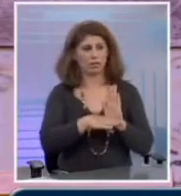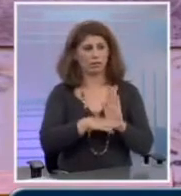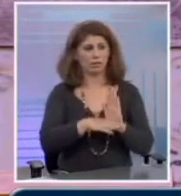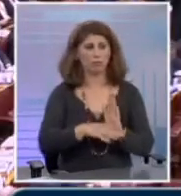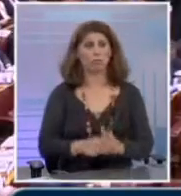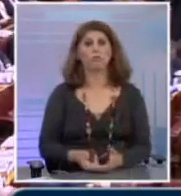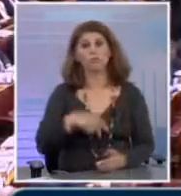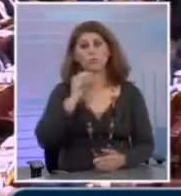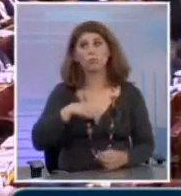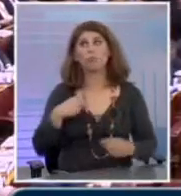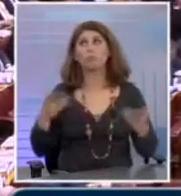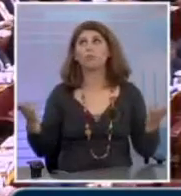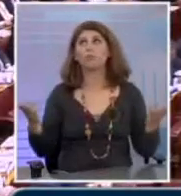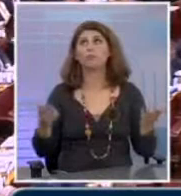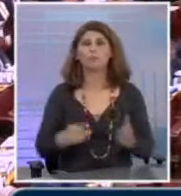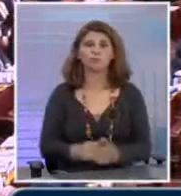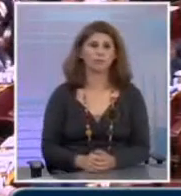κύριε.